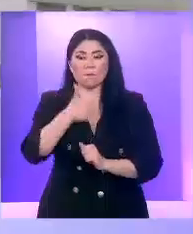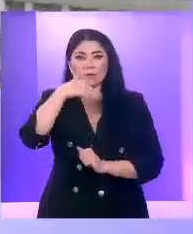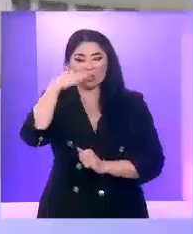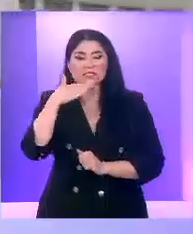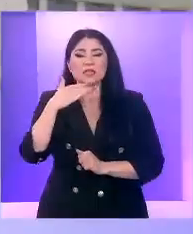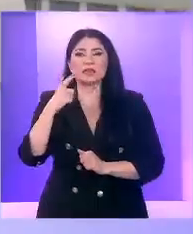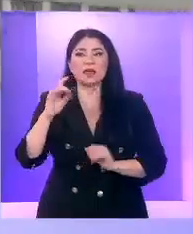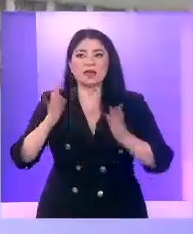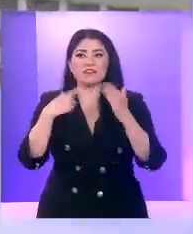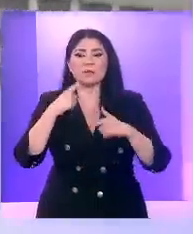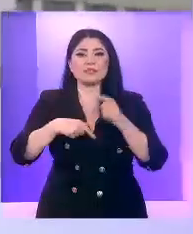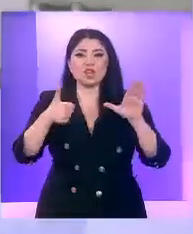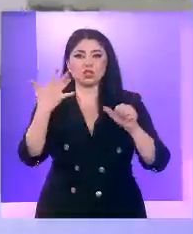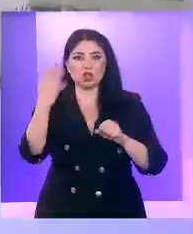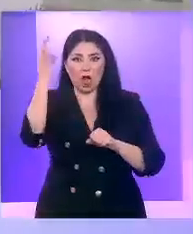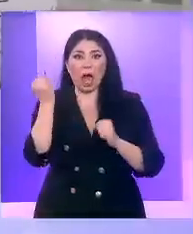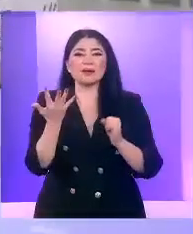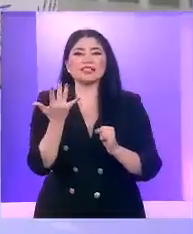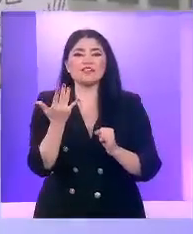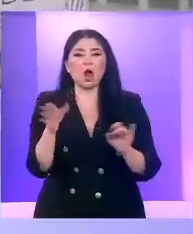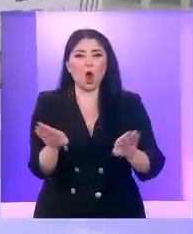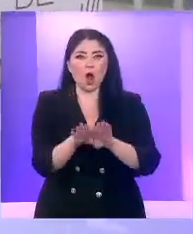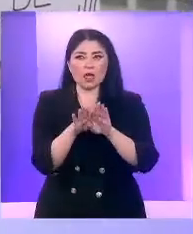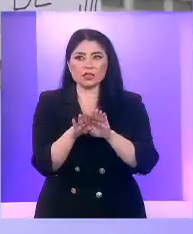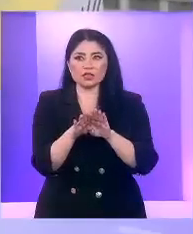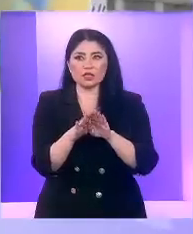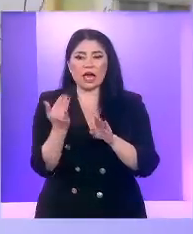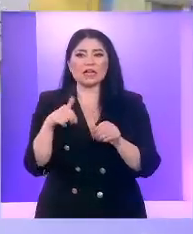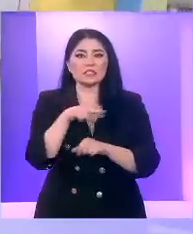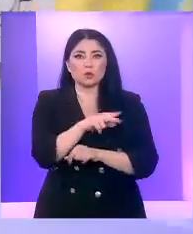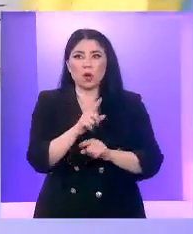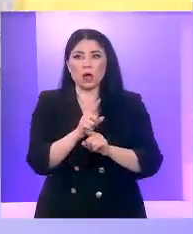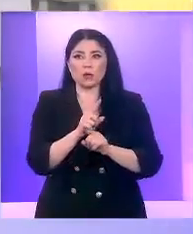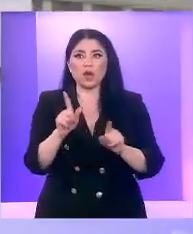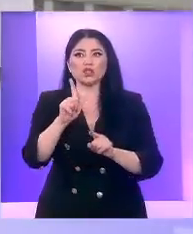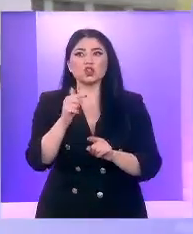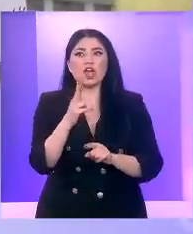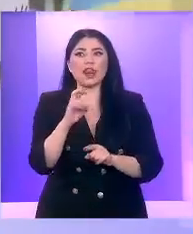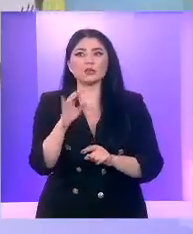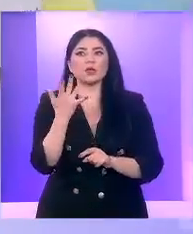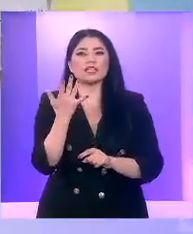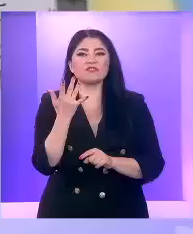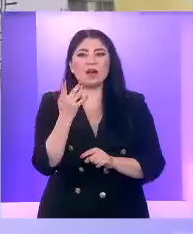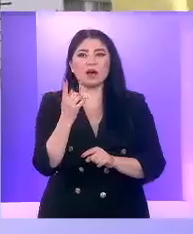am fost peste 65%, acum sunt doar câțiva dintre colegii mei care merg la catedră, la George Enescu, doar câțiva dintre colegii mei mai merg la